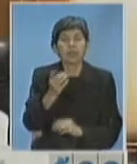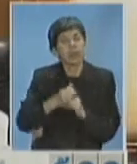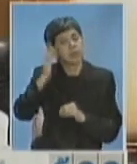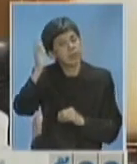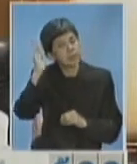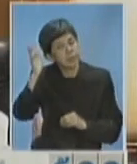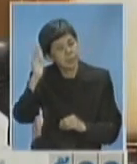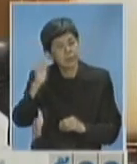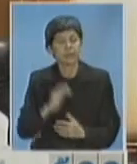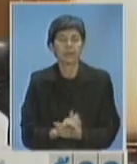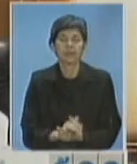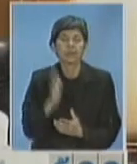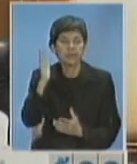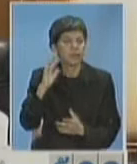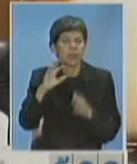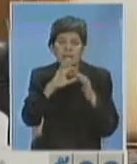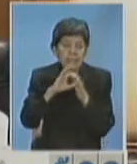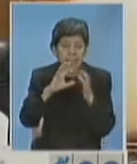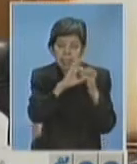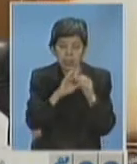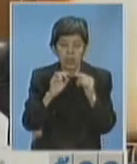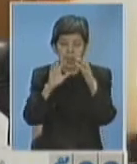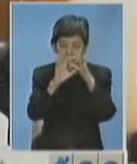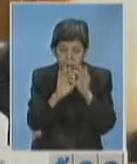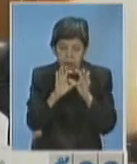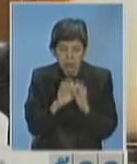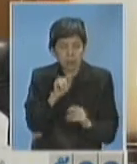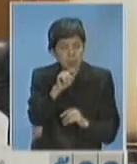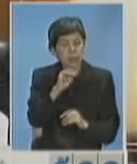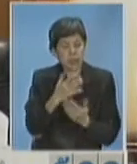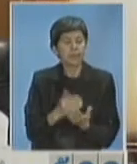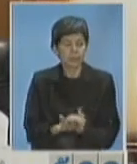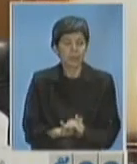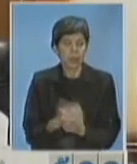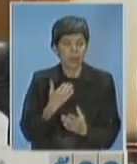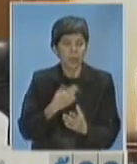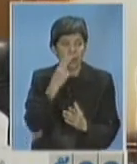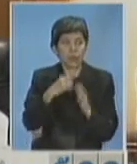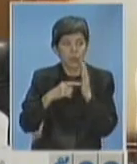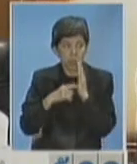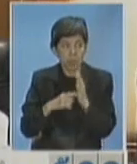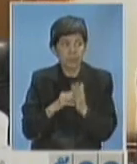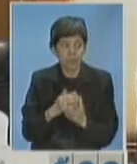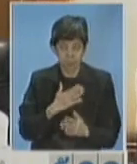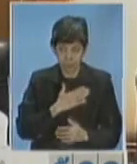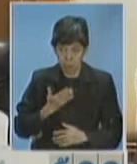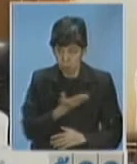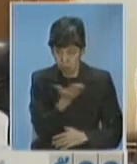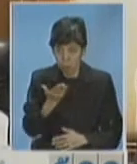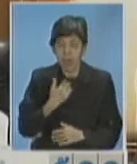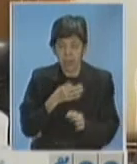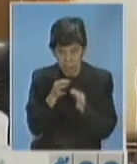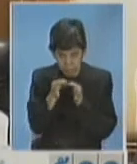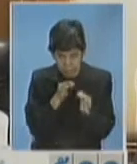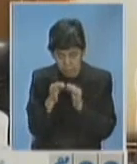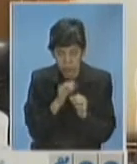อภิปรายนะแล้วก็ยึดโยงมาสู่หลายมาตราที่ผมได้นำเรียนต่อที่ประชุมนะครับเพื่อเป็นตัวอย่างนะจะขออนุญาตตอบในรายละเอียด